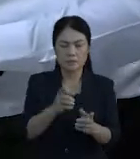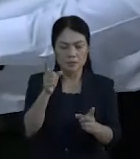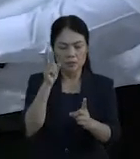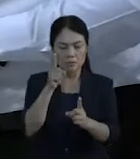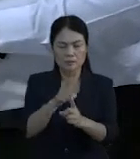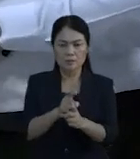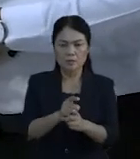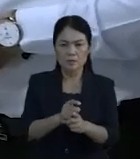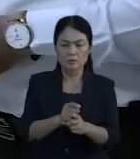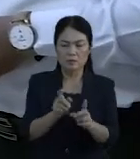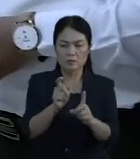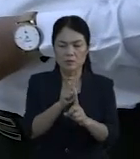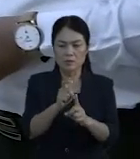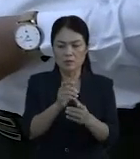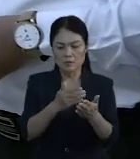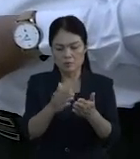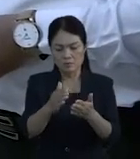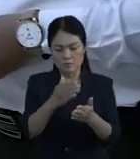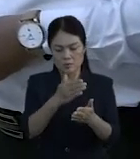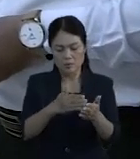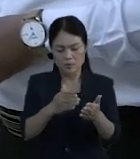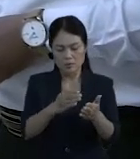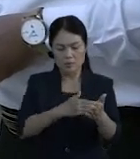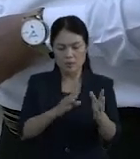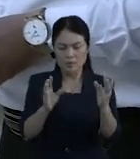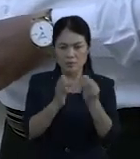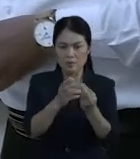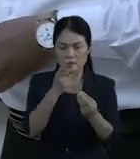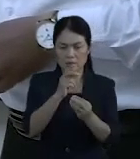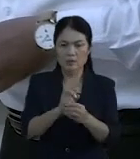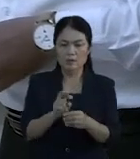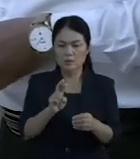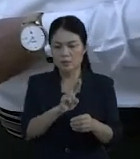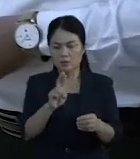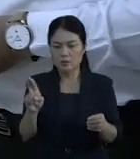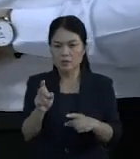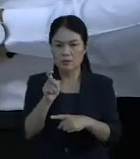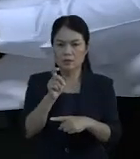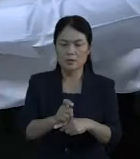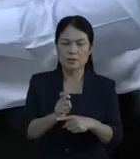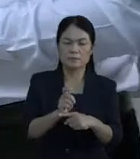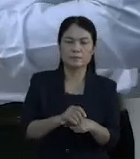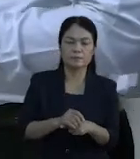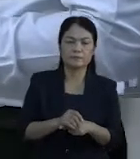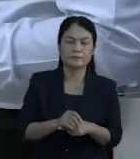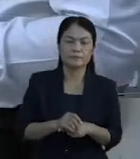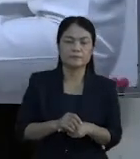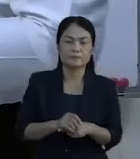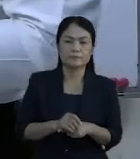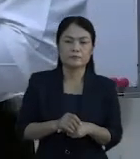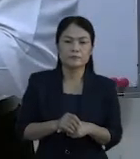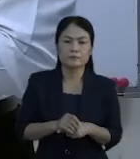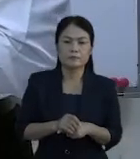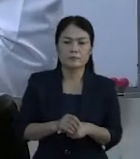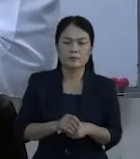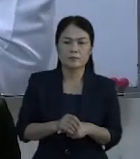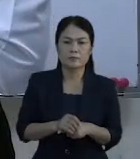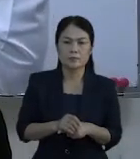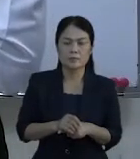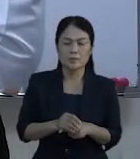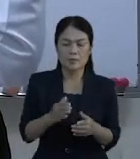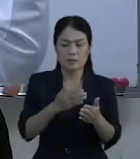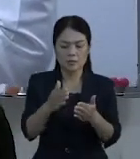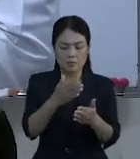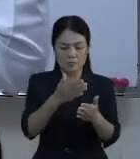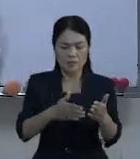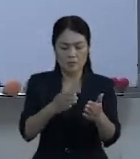bay bọn cốt chùm nuồn trao mớ tung khẳng sạch đàm nè dương thở mưa tung hàng sa mình dương mình một cốt như ấy